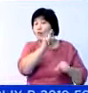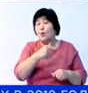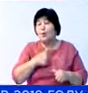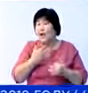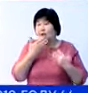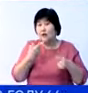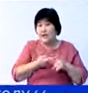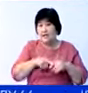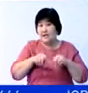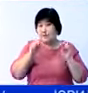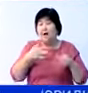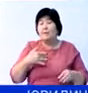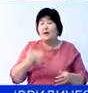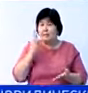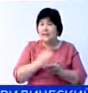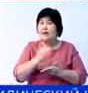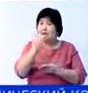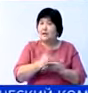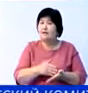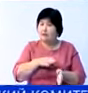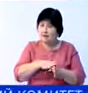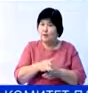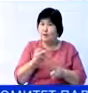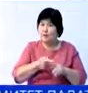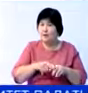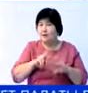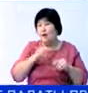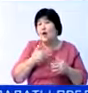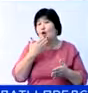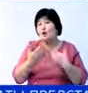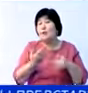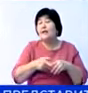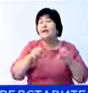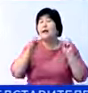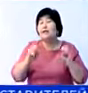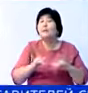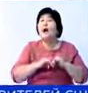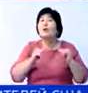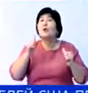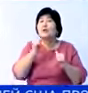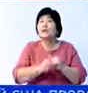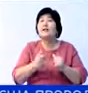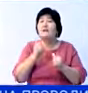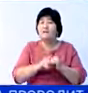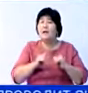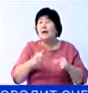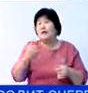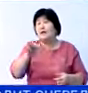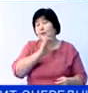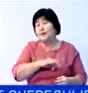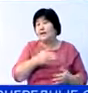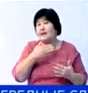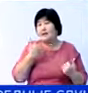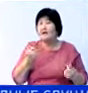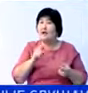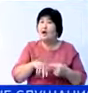таких специалистов. Мы поставили задачу восполнить этот пробел. Спрос на этих специалистов растет день ото дня. Среди преимуществ нет